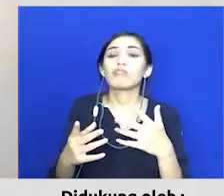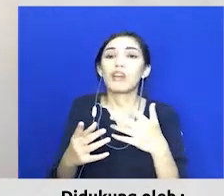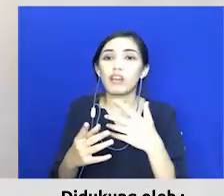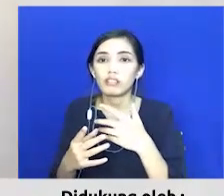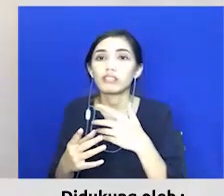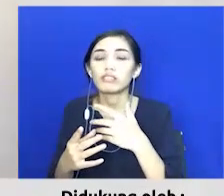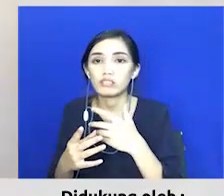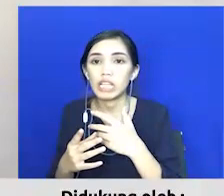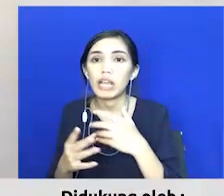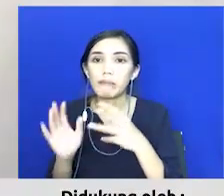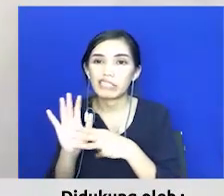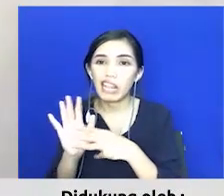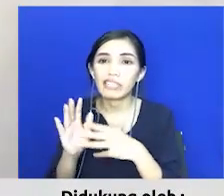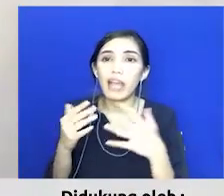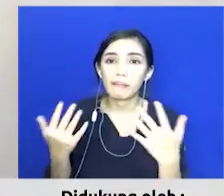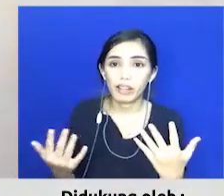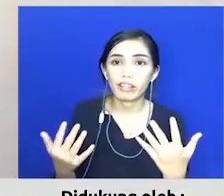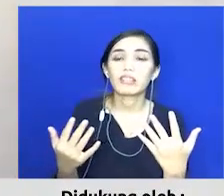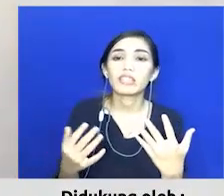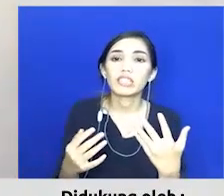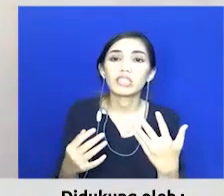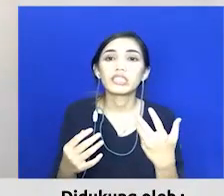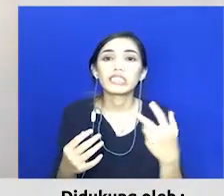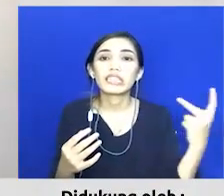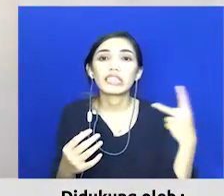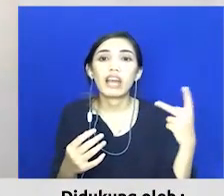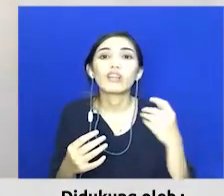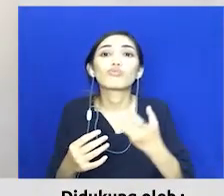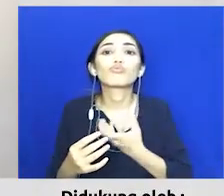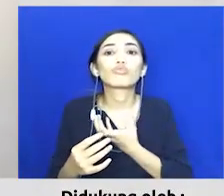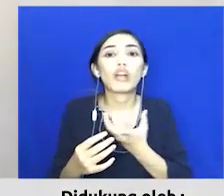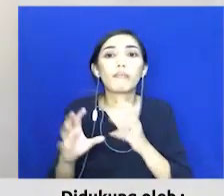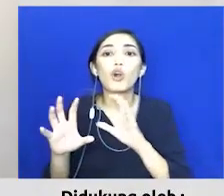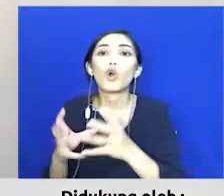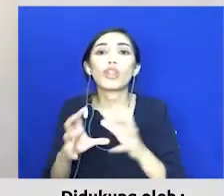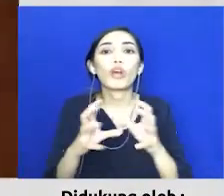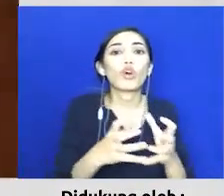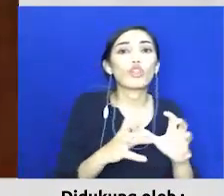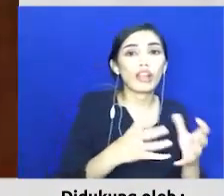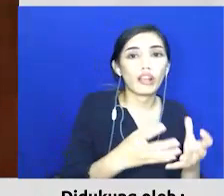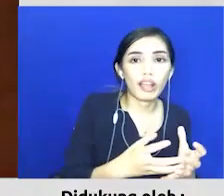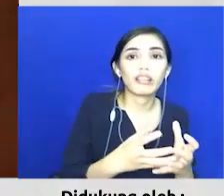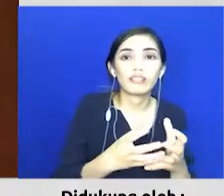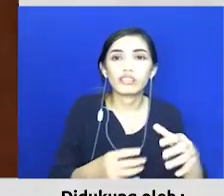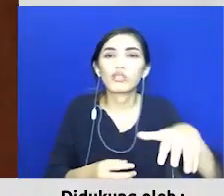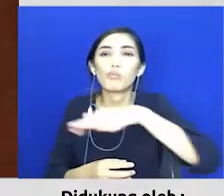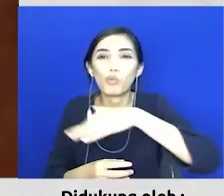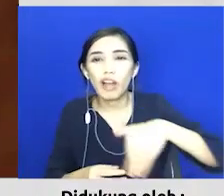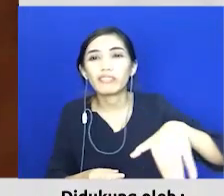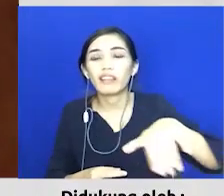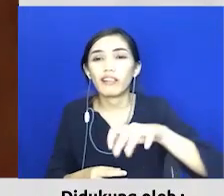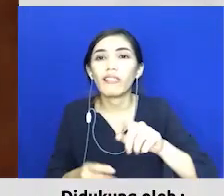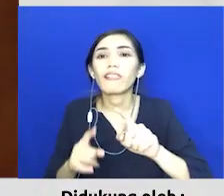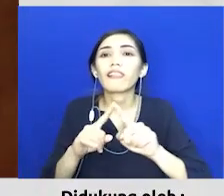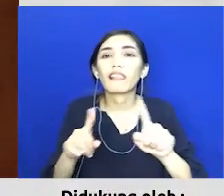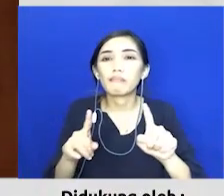hal itu sangat ribet, beraneka ragam. Tentu ada film yang bagus, tentu ada film yang disukai